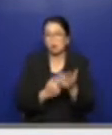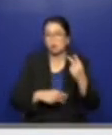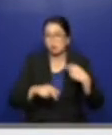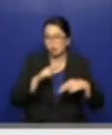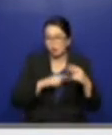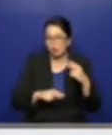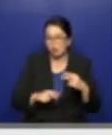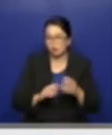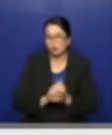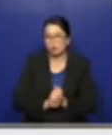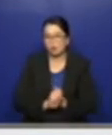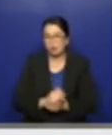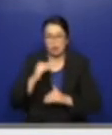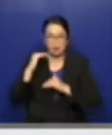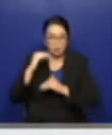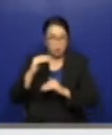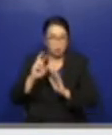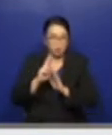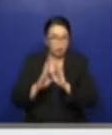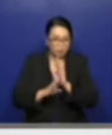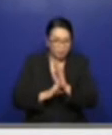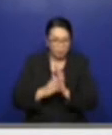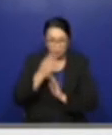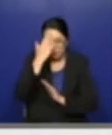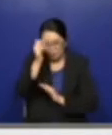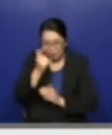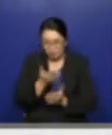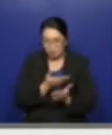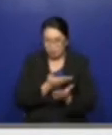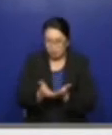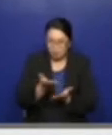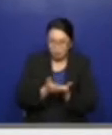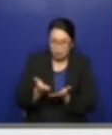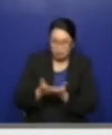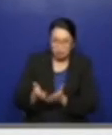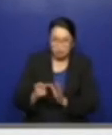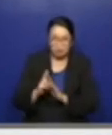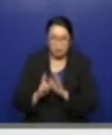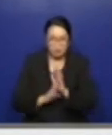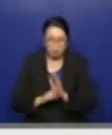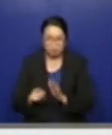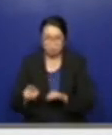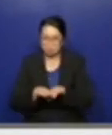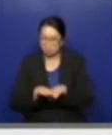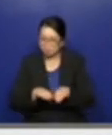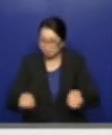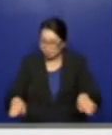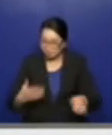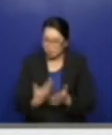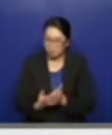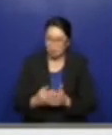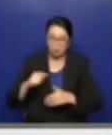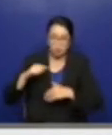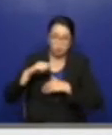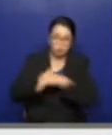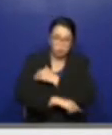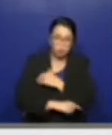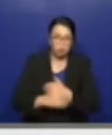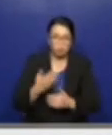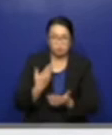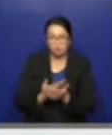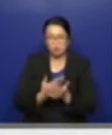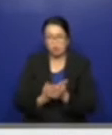ออกระเบียบเพื่อให้การจัดซื้อจัดจ้างภาครัฐเนี่ยมันดีขึ้นระมัดระวังขึ้นและ